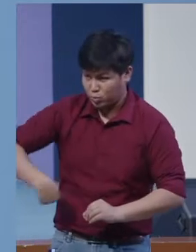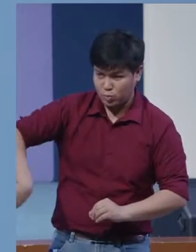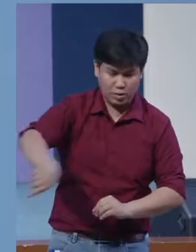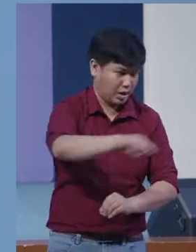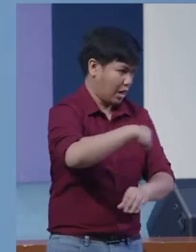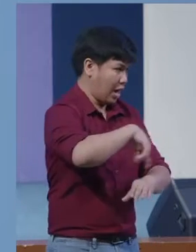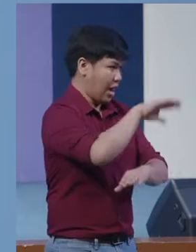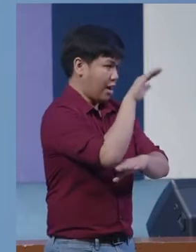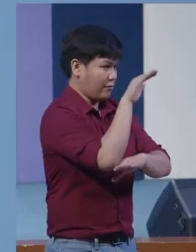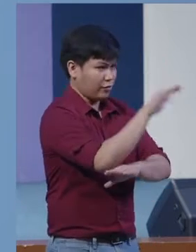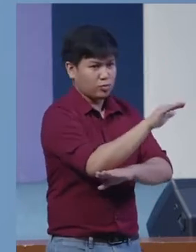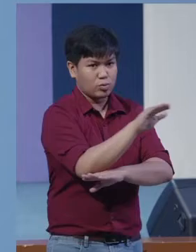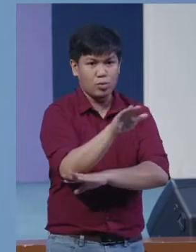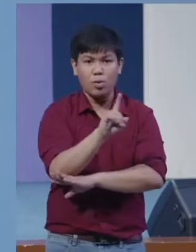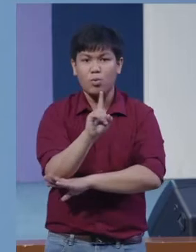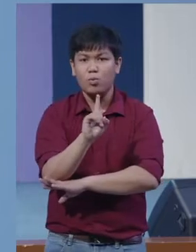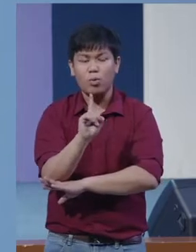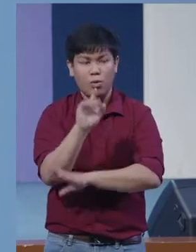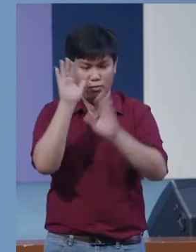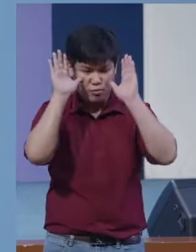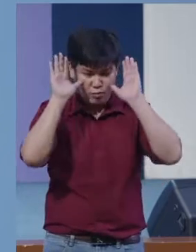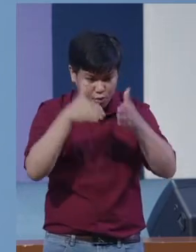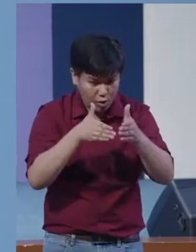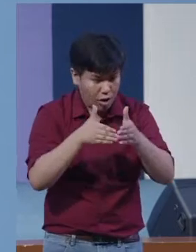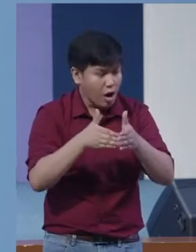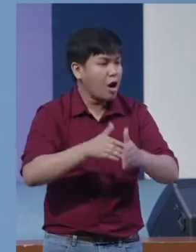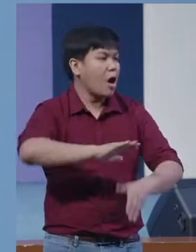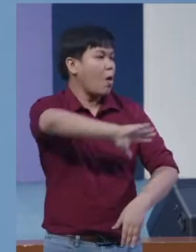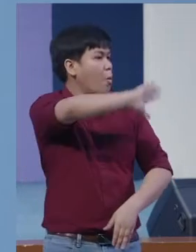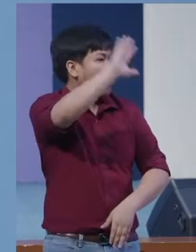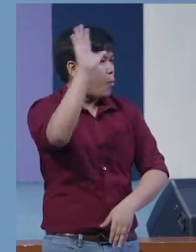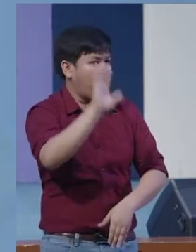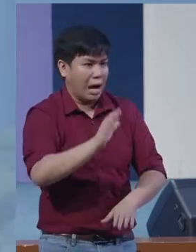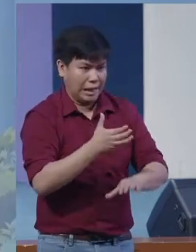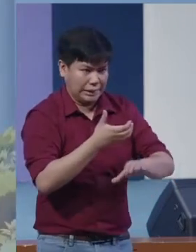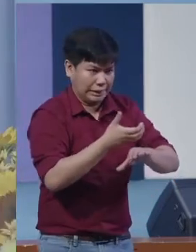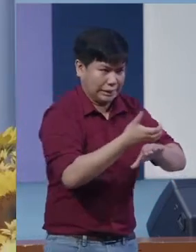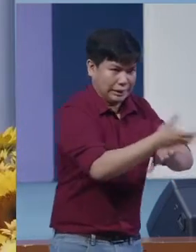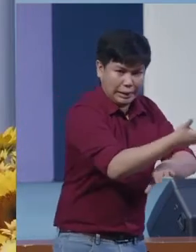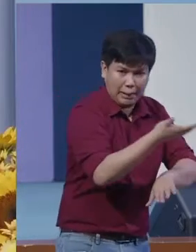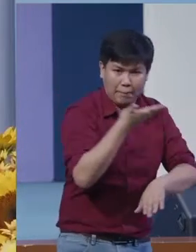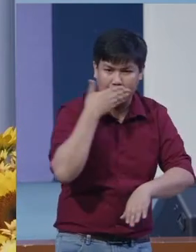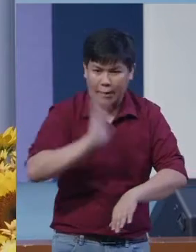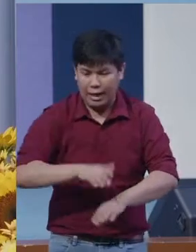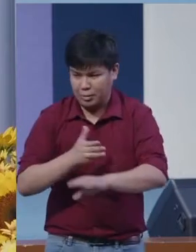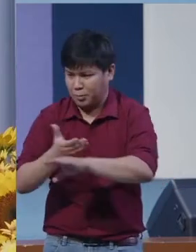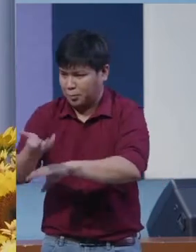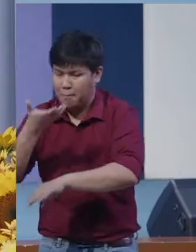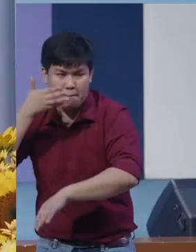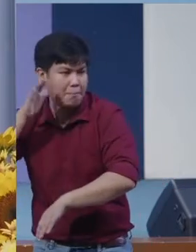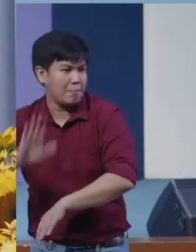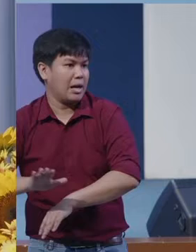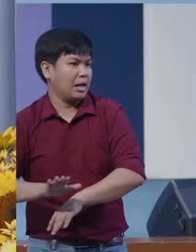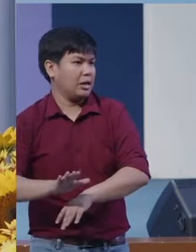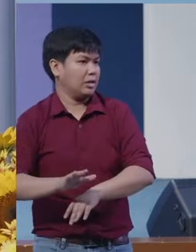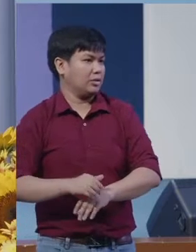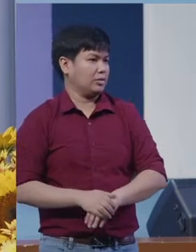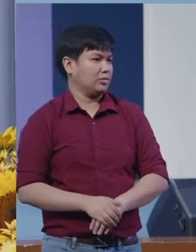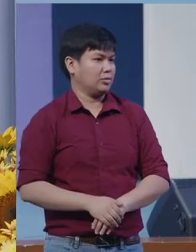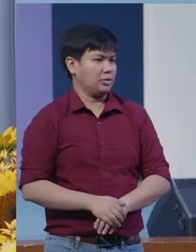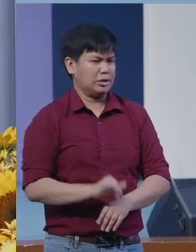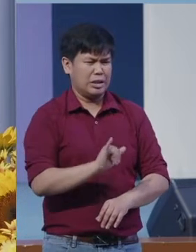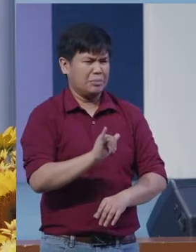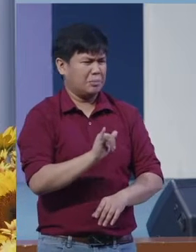ito, ang ating pong paksa ay huwag magsalita ng masama sa isa't isa. Huwag